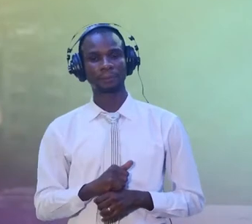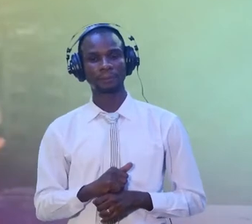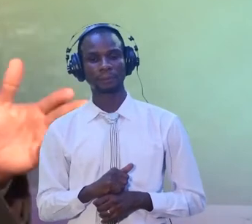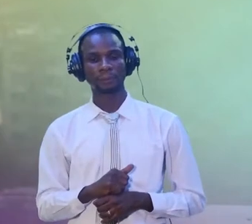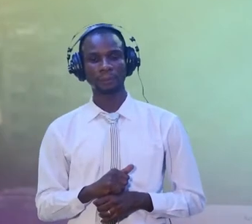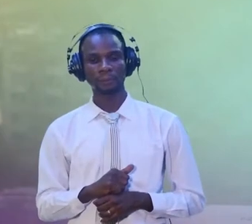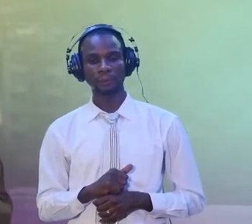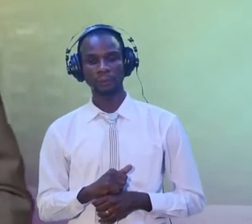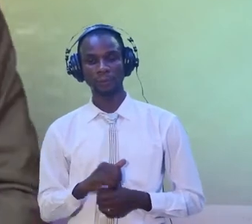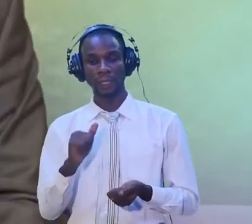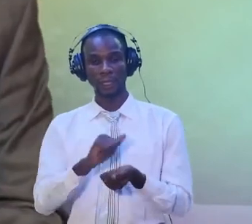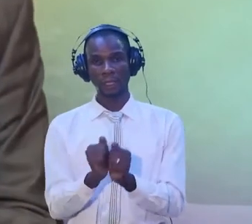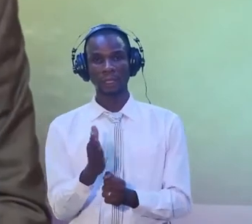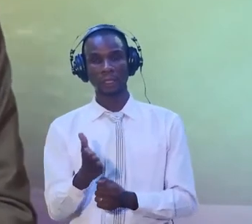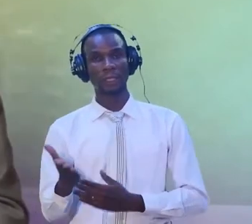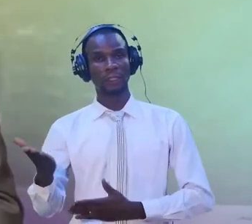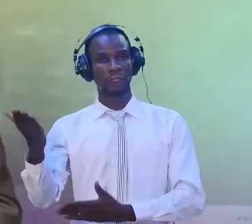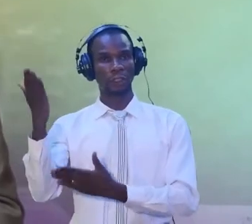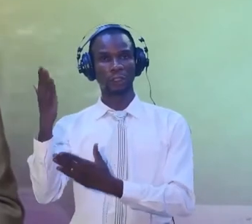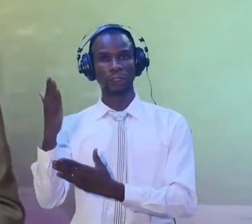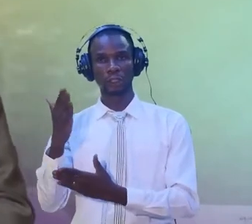maisha ya watu wengi, hasa vijana.